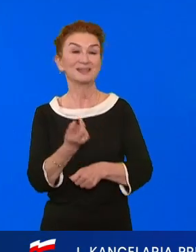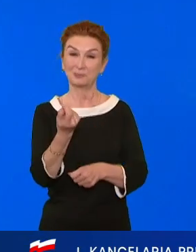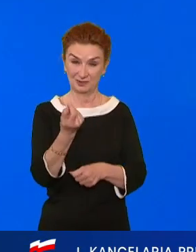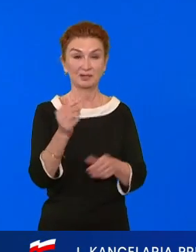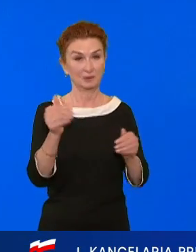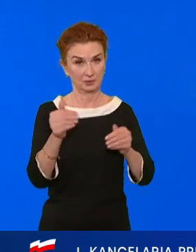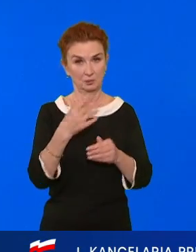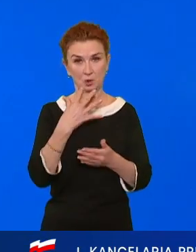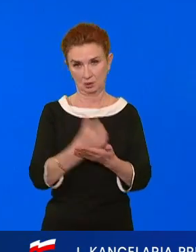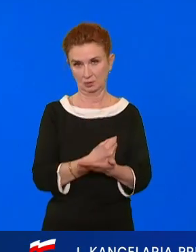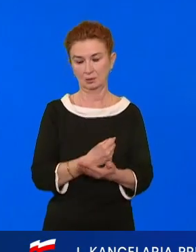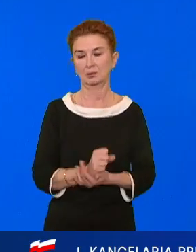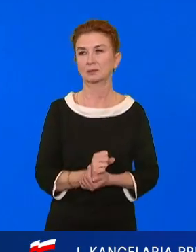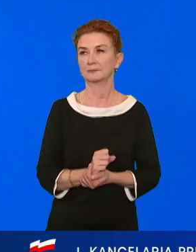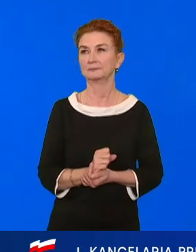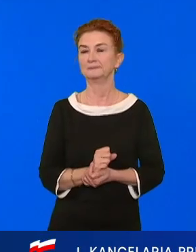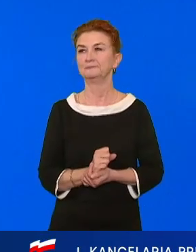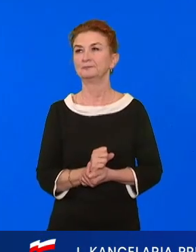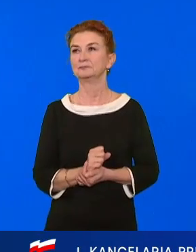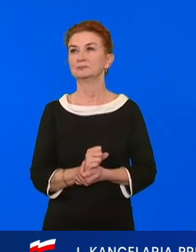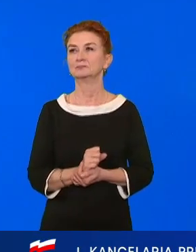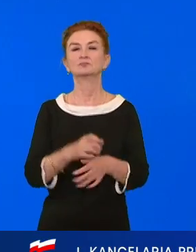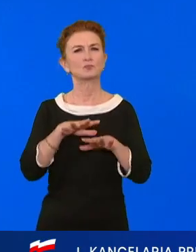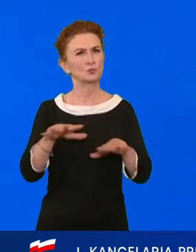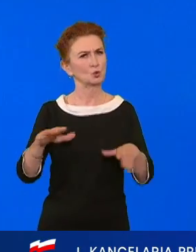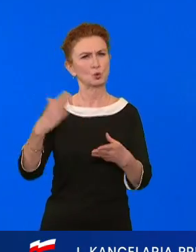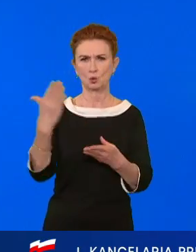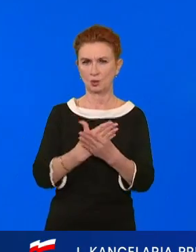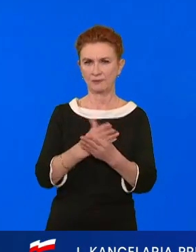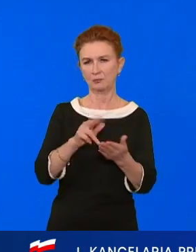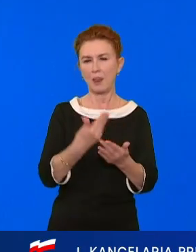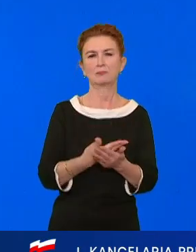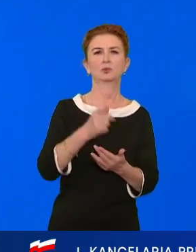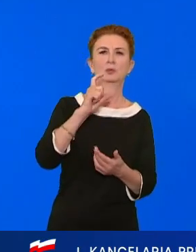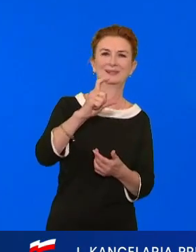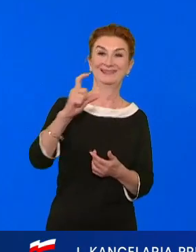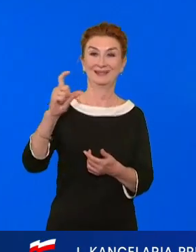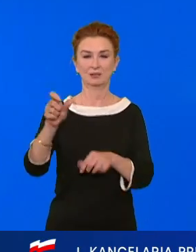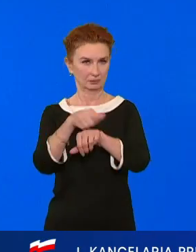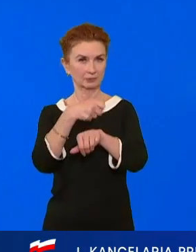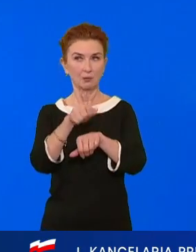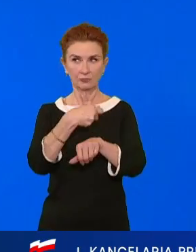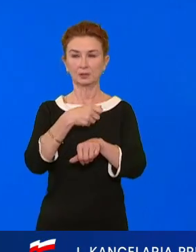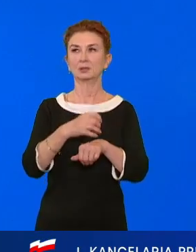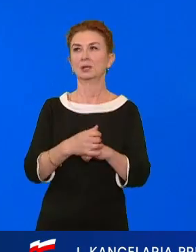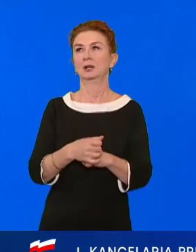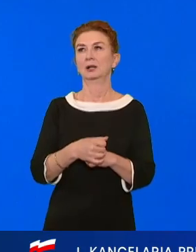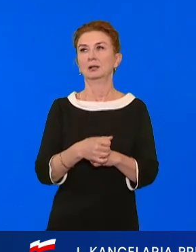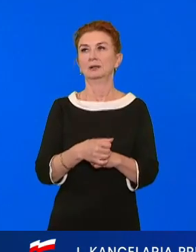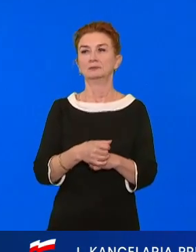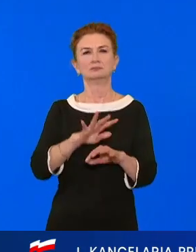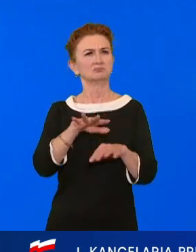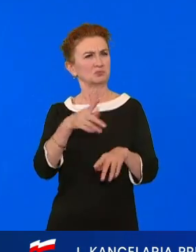z tych programów korzystać i duże firmy takie jak cc której którą wiele w wielu z